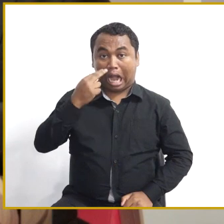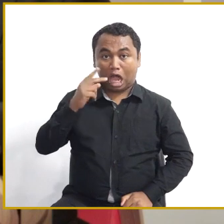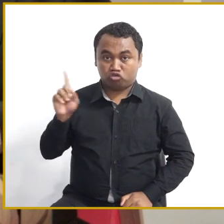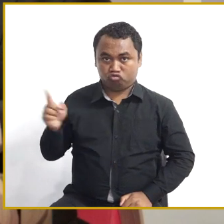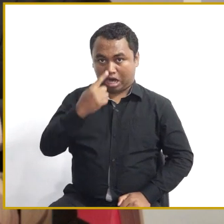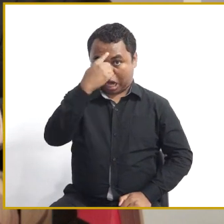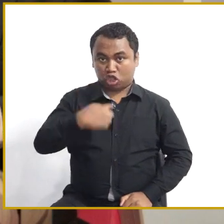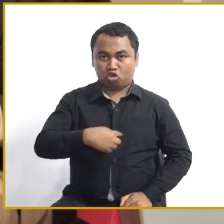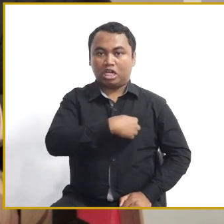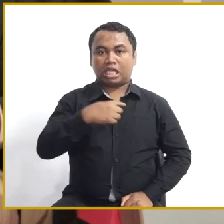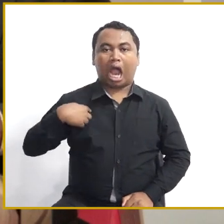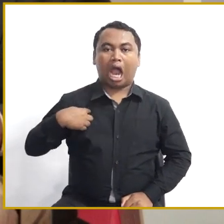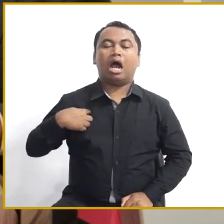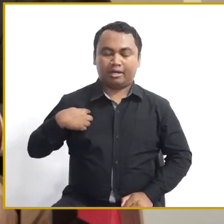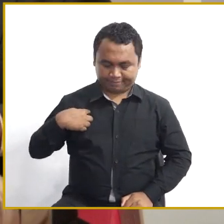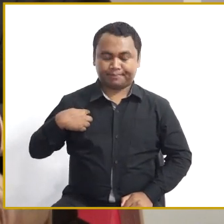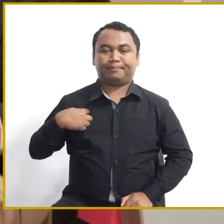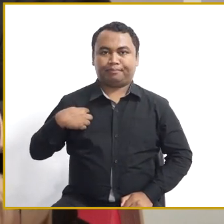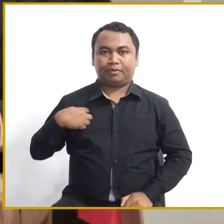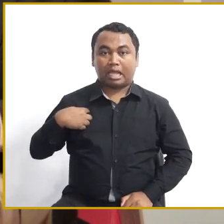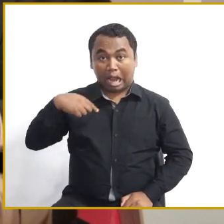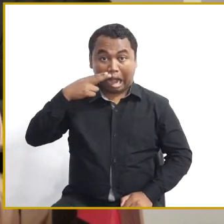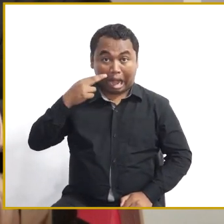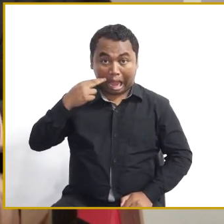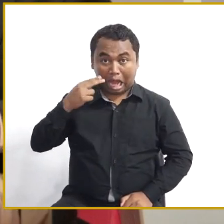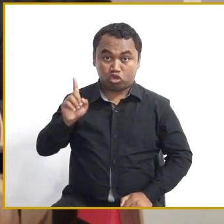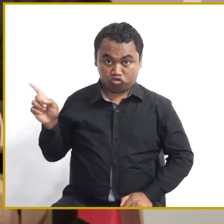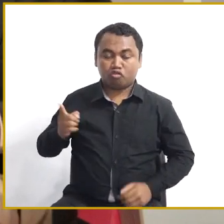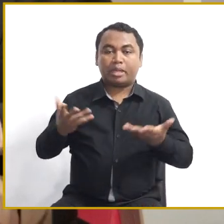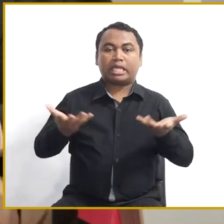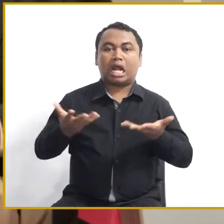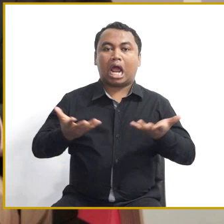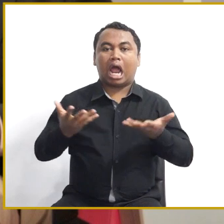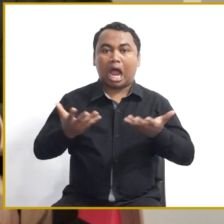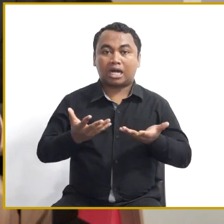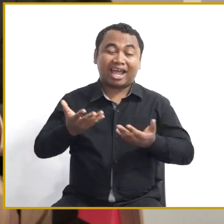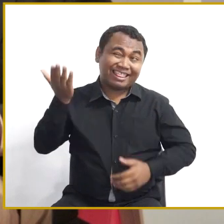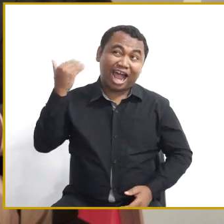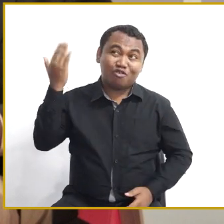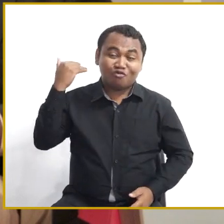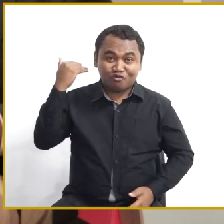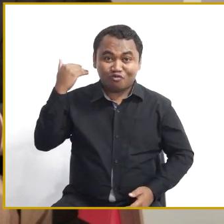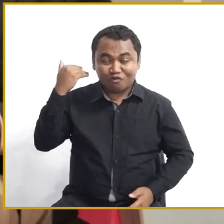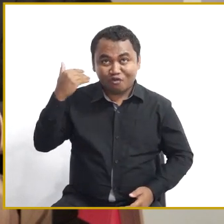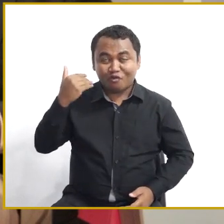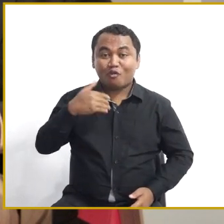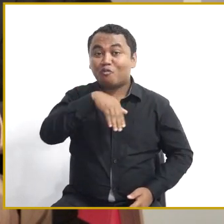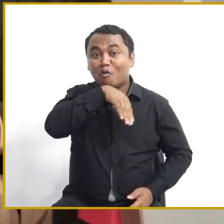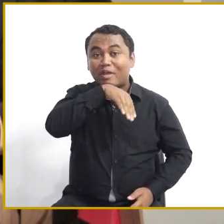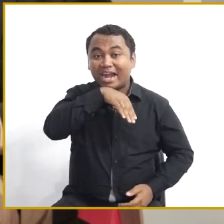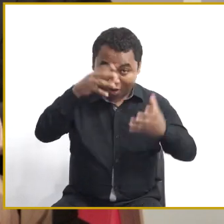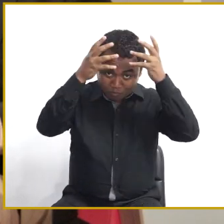tena insistena ihany tokoa anatin'izay satria anisan'ny mikarakara any ireny fahatongavan'ny papa tamin'ny